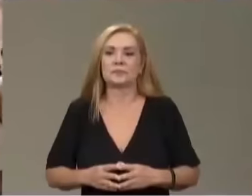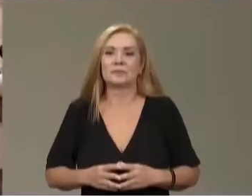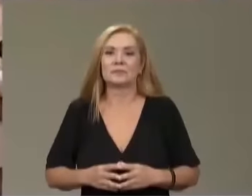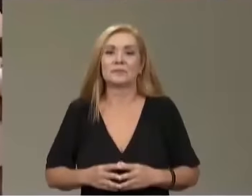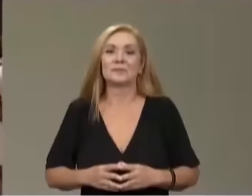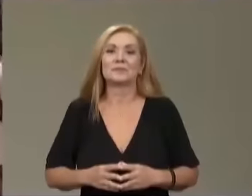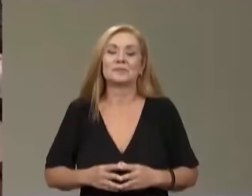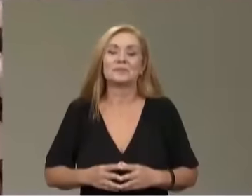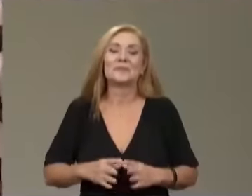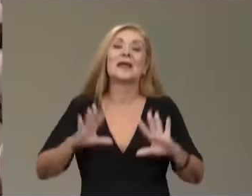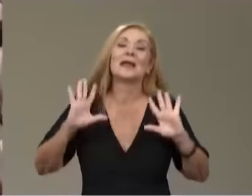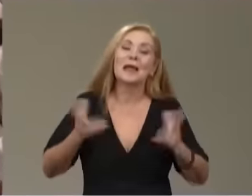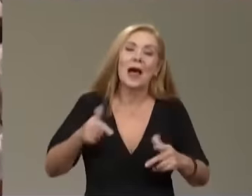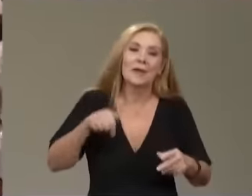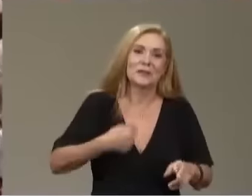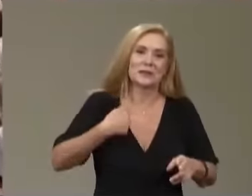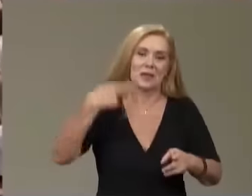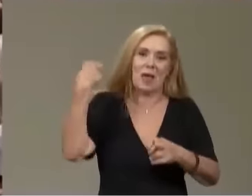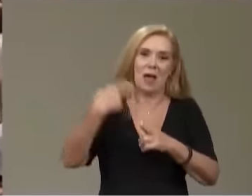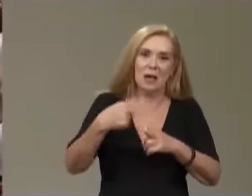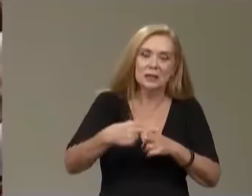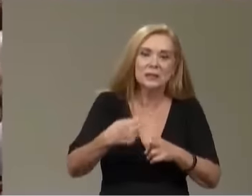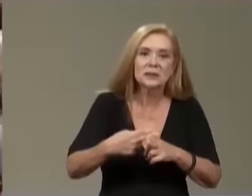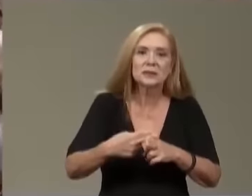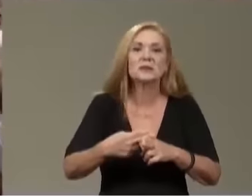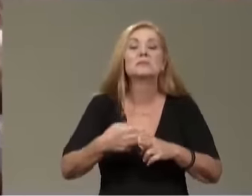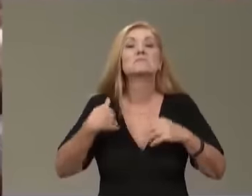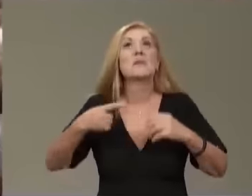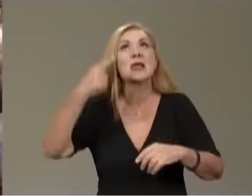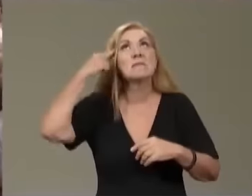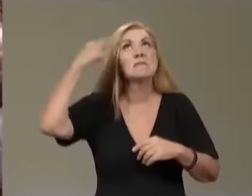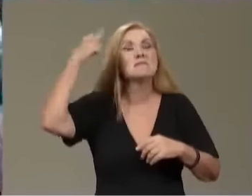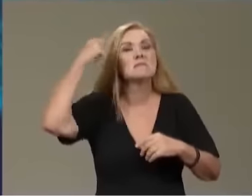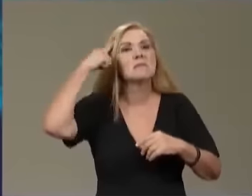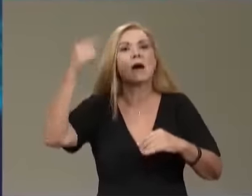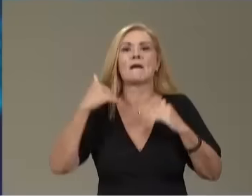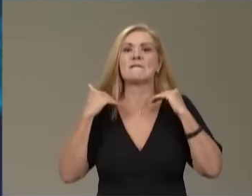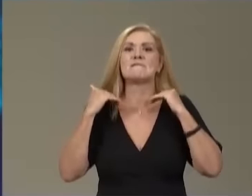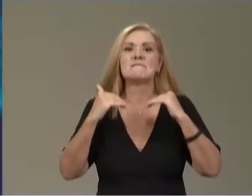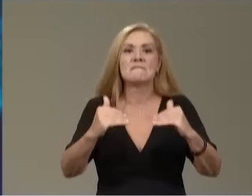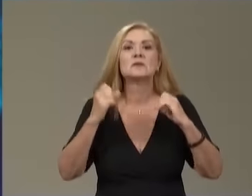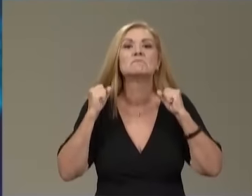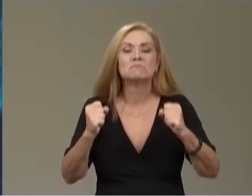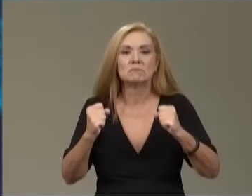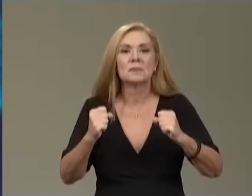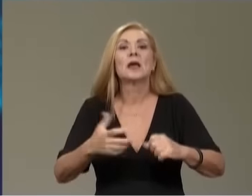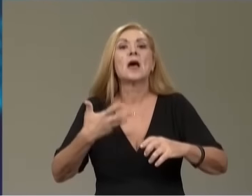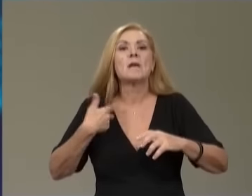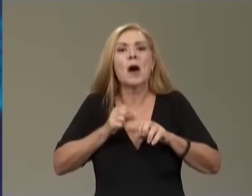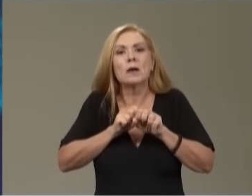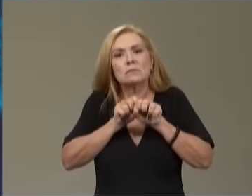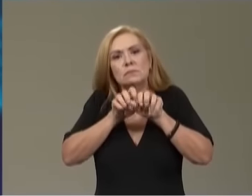Με ρίζες στις αξίες μας, με πολύ γερό ιδεολογικό κορμό, με κλαριά τα οποία απλώνονται σε